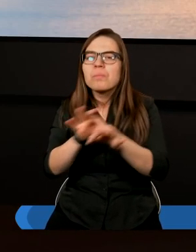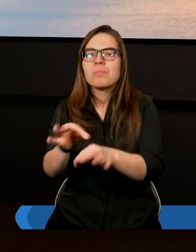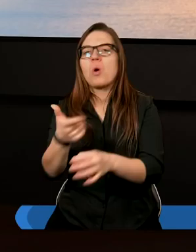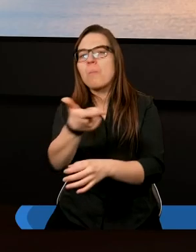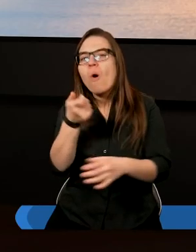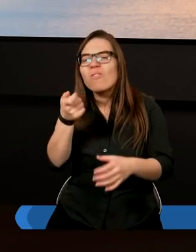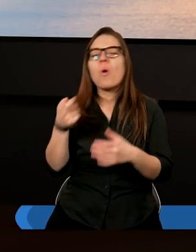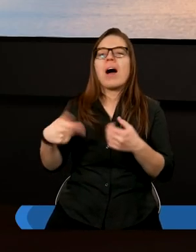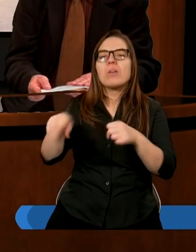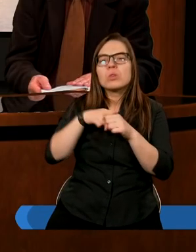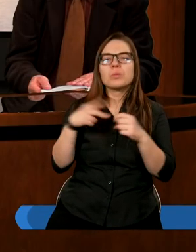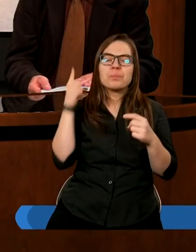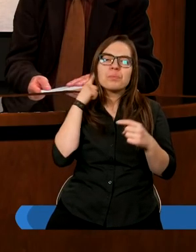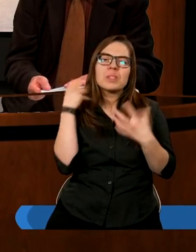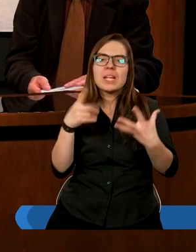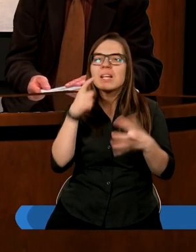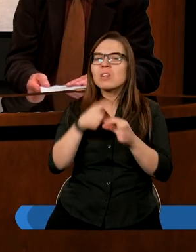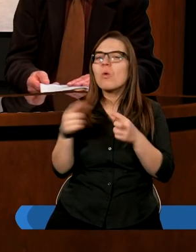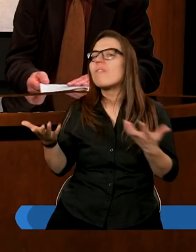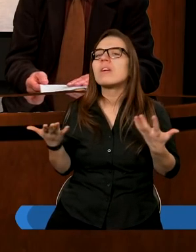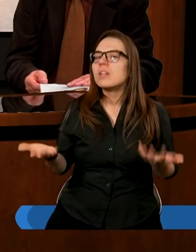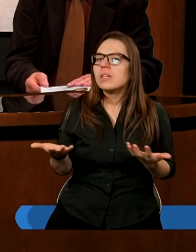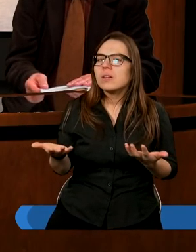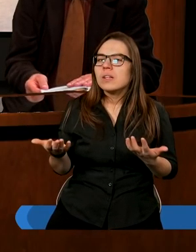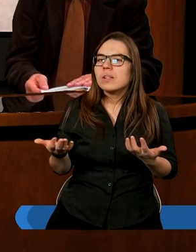usłyszeć? Proszę Pan